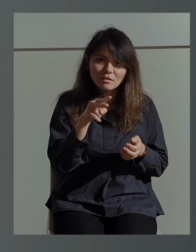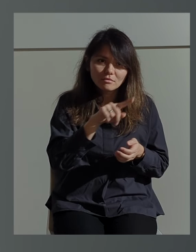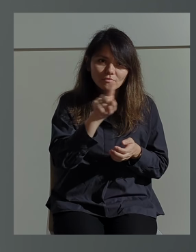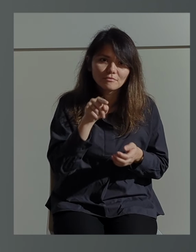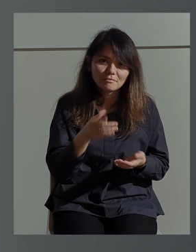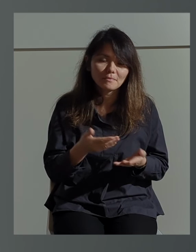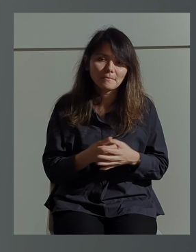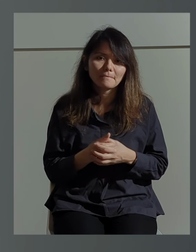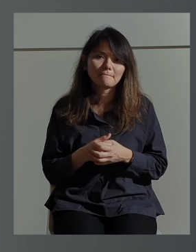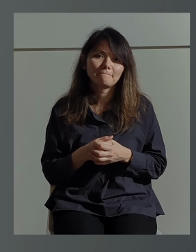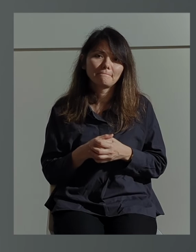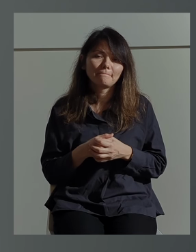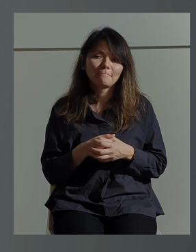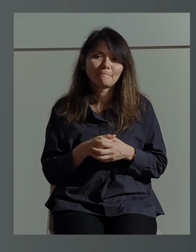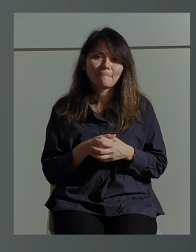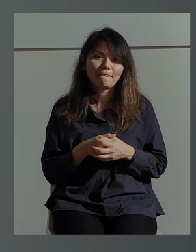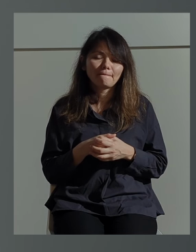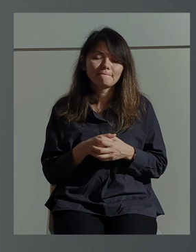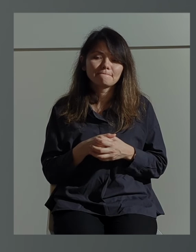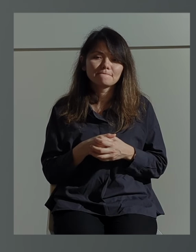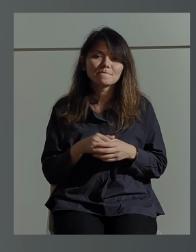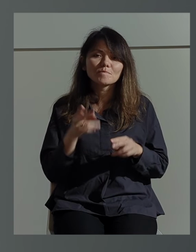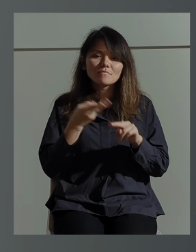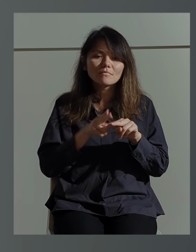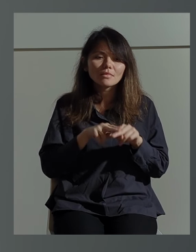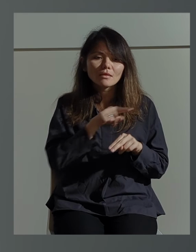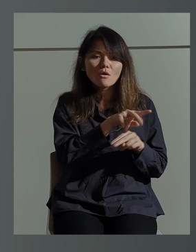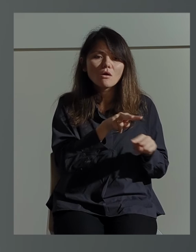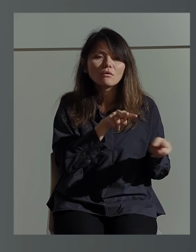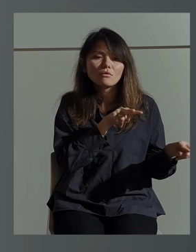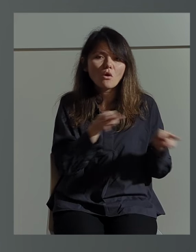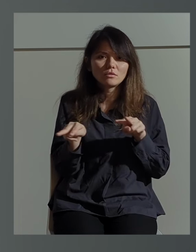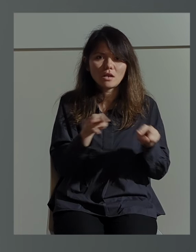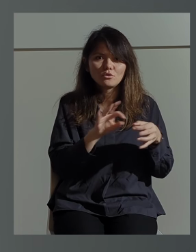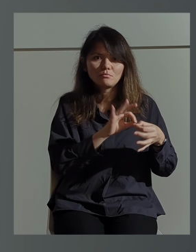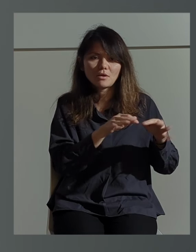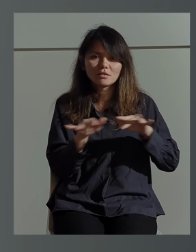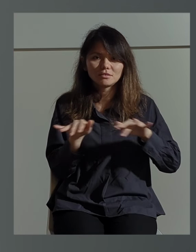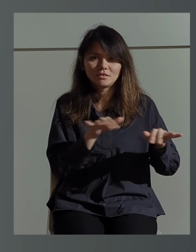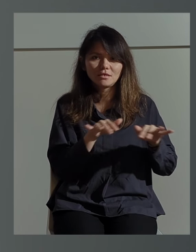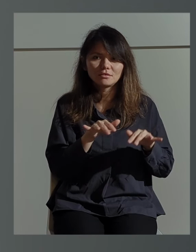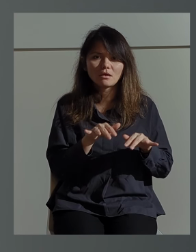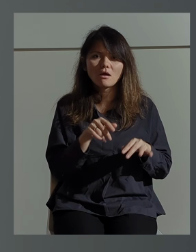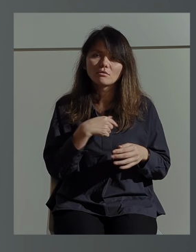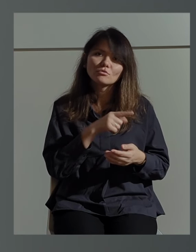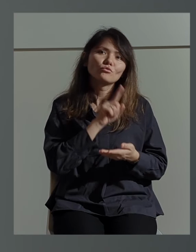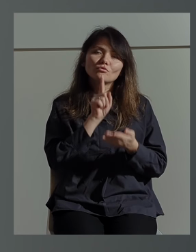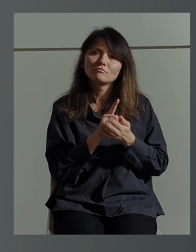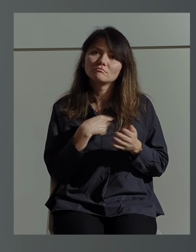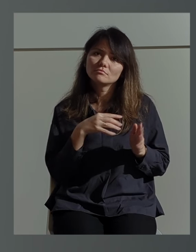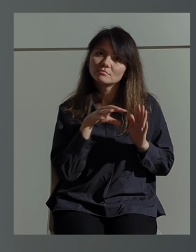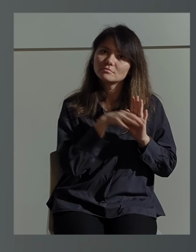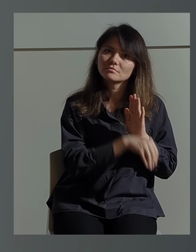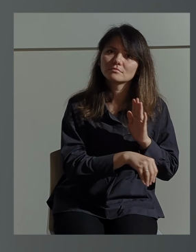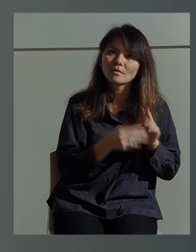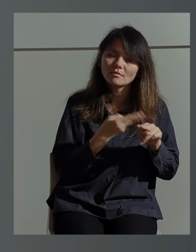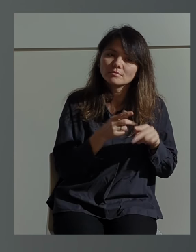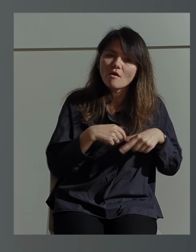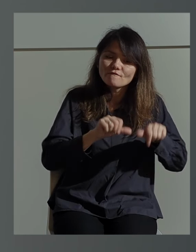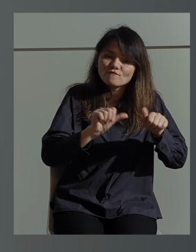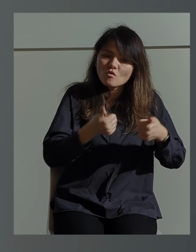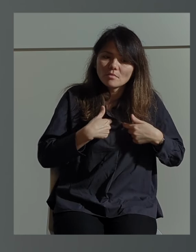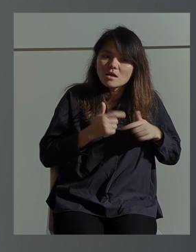Google Вот то есть понятно что вот этот контролирующий процесс на сторону которого ты должен стать вырабатывается вот эта форма согласия